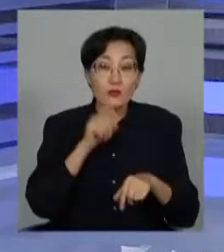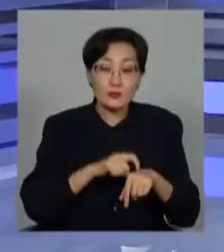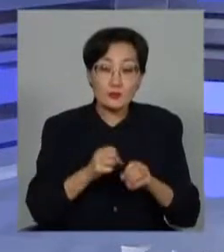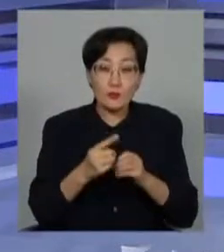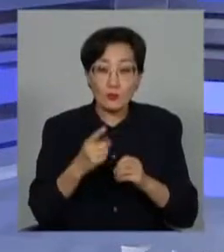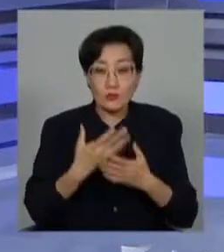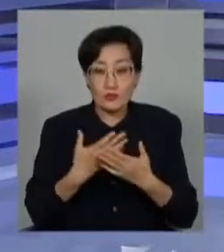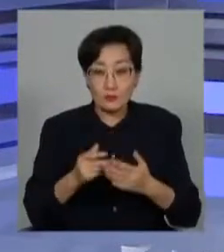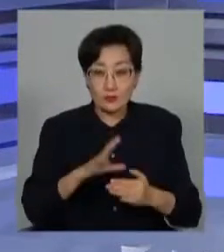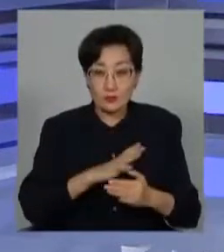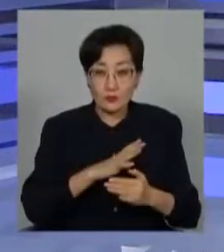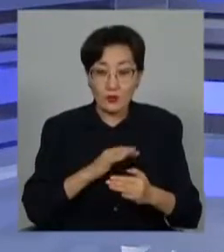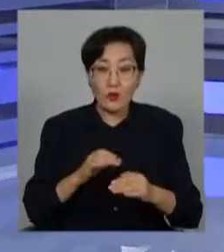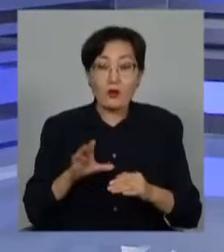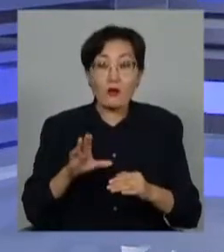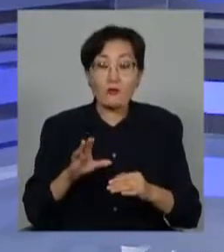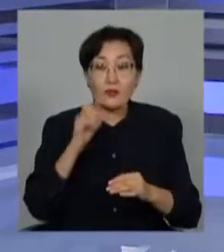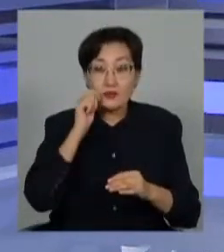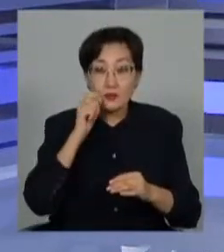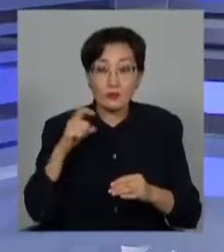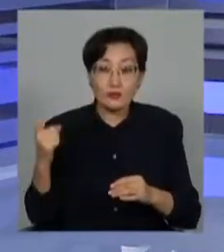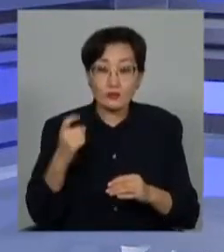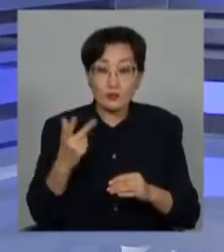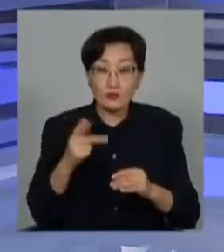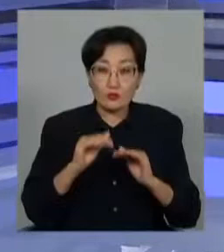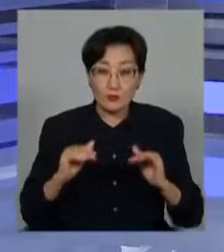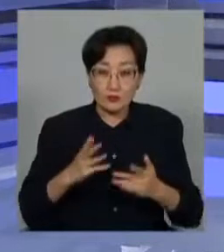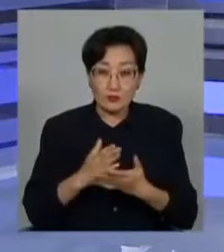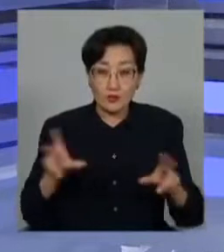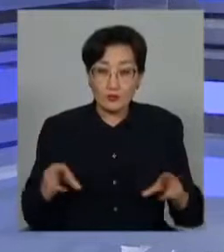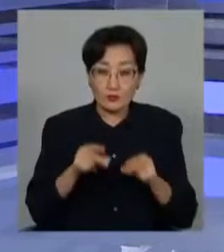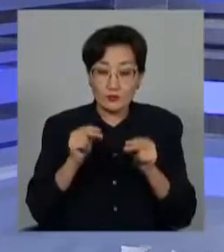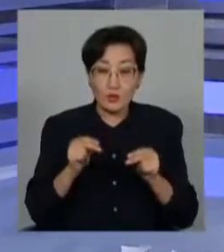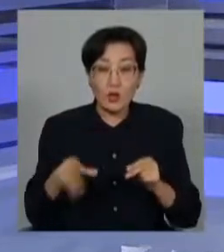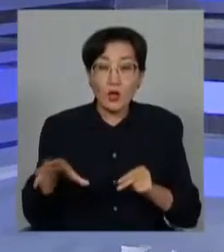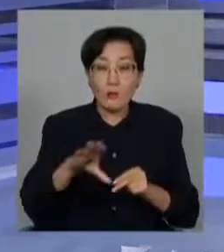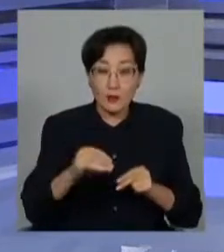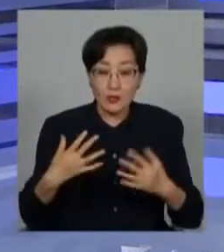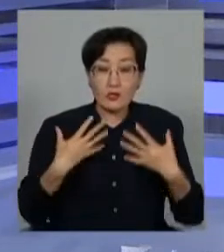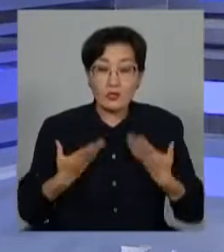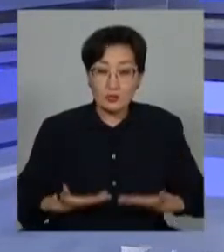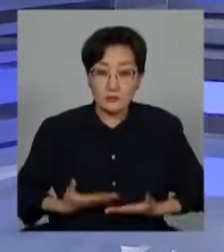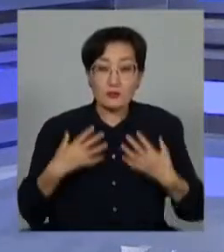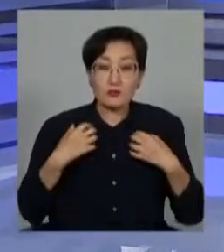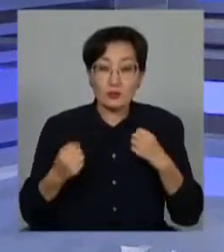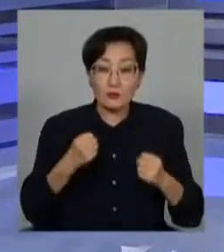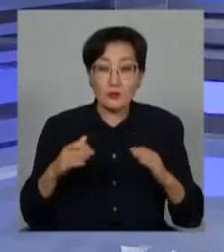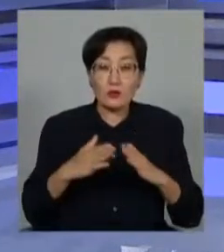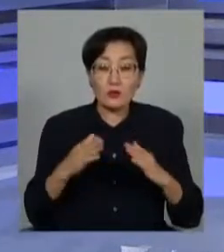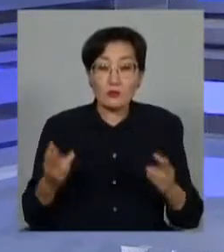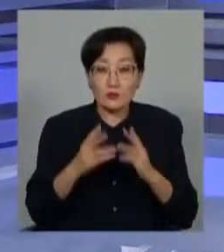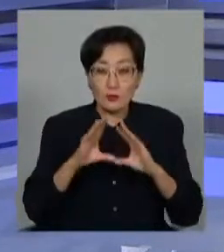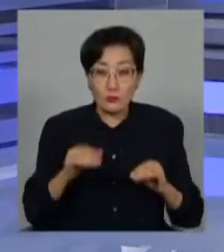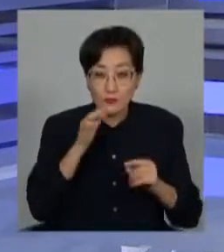11-лер шамасында болған. Виктор есімді үй иесінің 3 баласы бар. Абырой болғанда бәрі дін аман. Өрт сөндірушілер